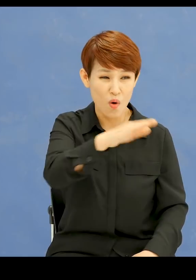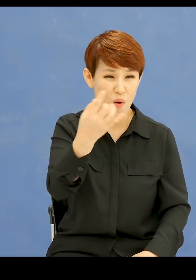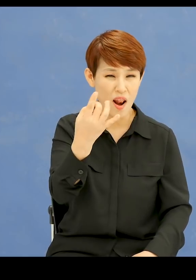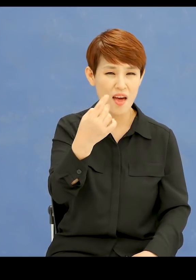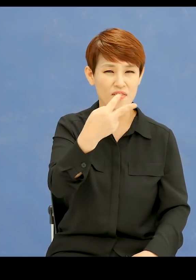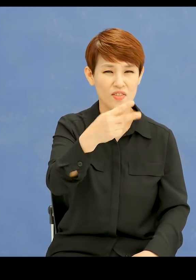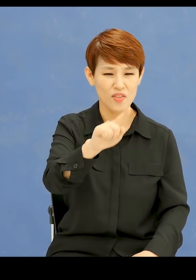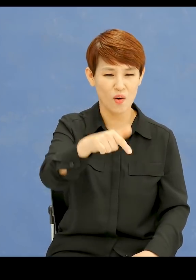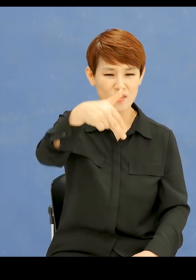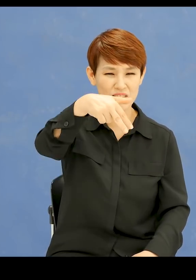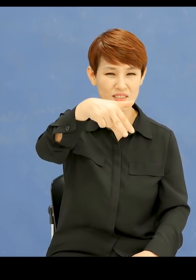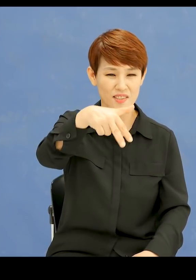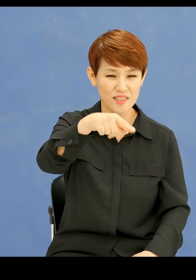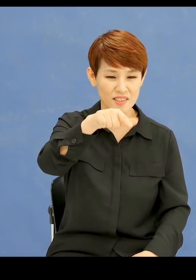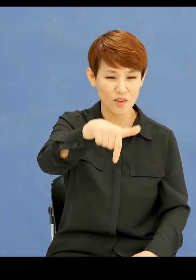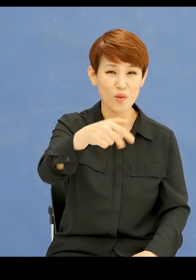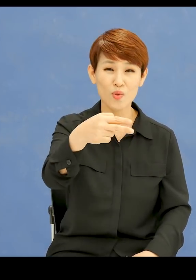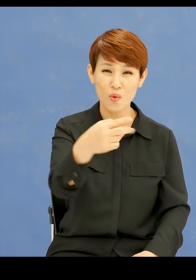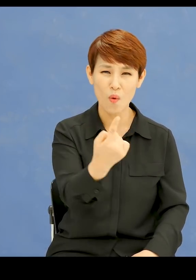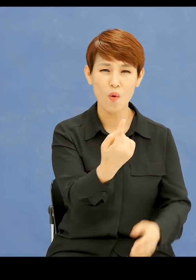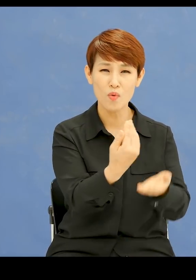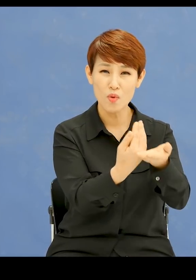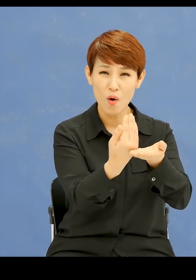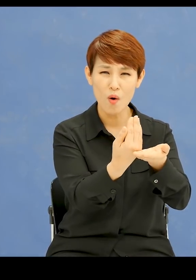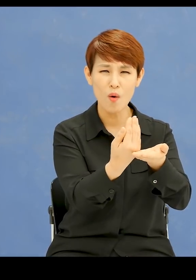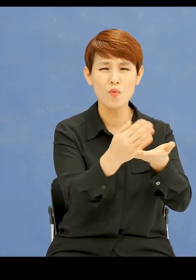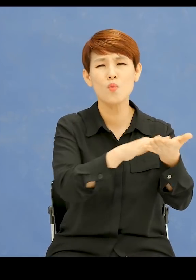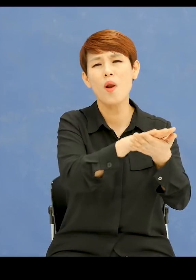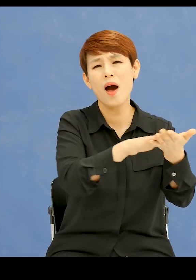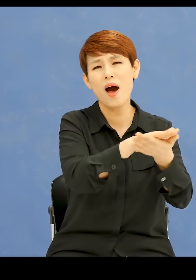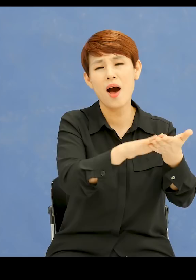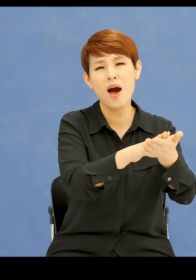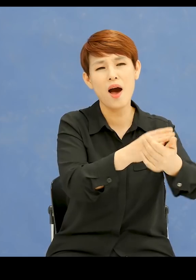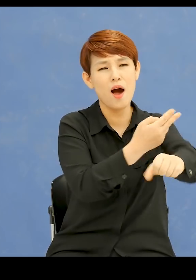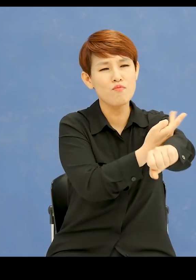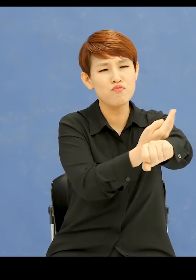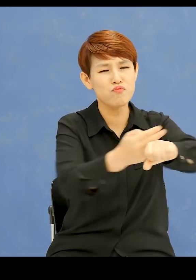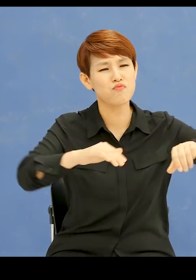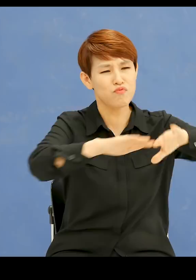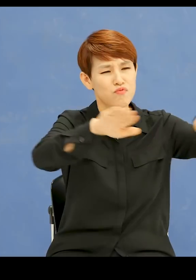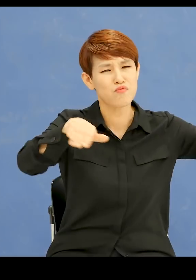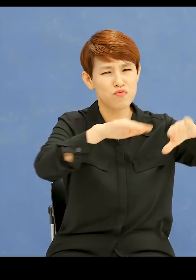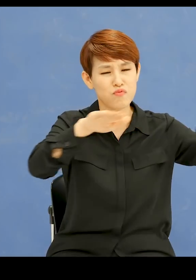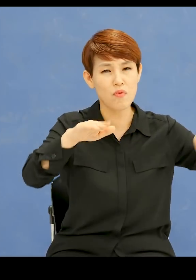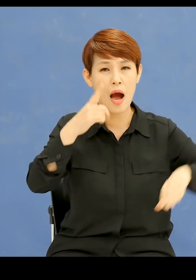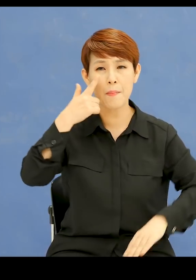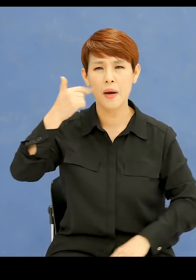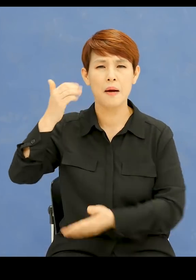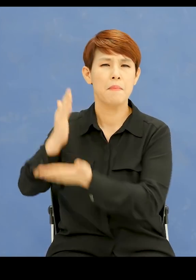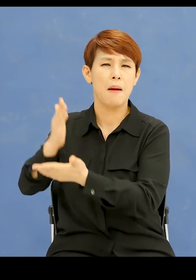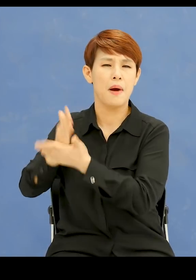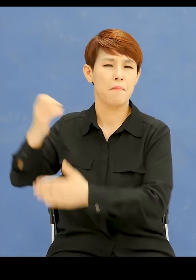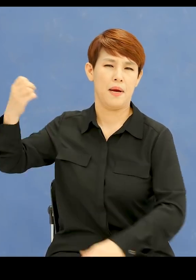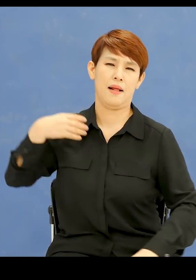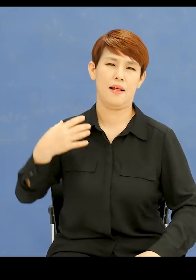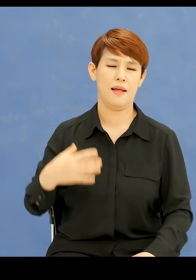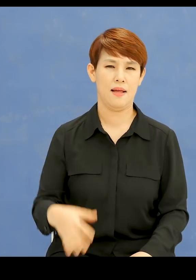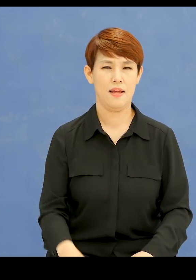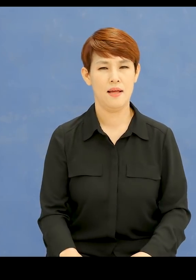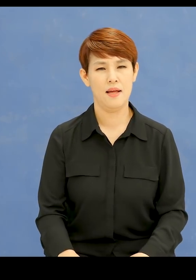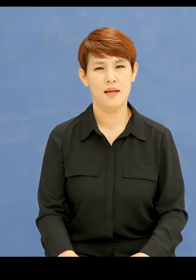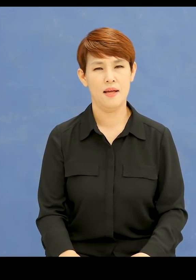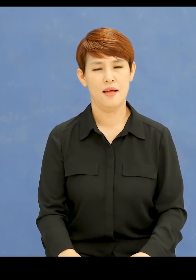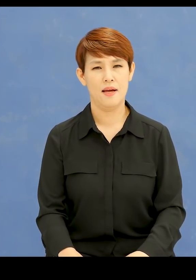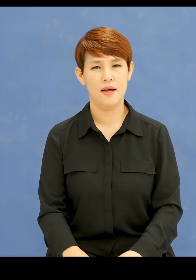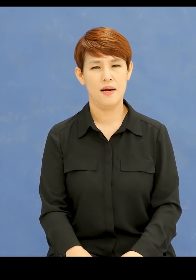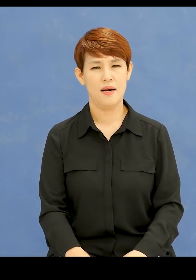되면은 덕적도가 저의 놀이터였는데 우리 애들 물놀이 시키지 마라. 좀 불안하고 꿈자리도 안